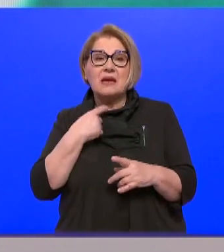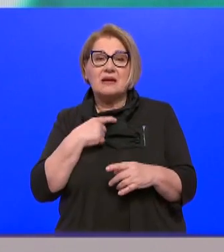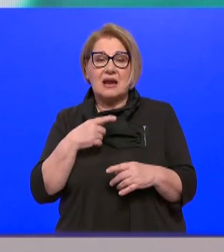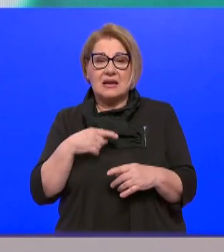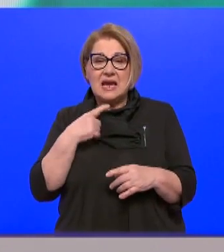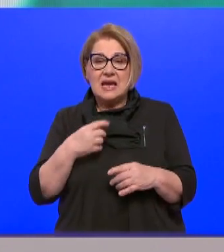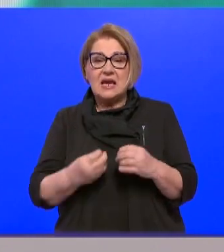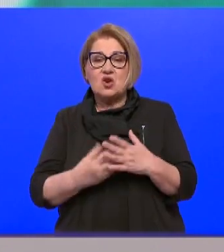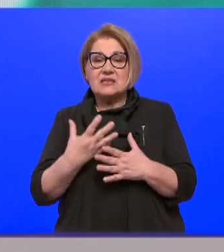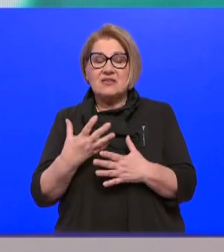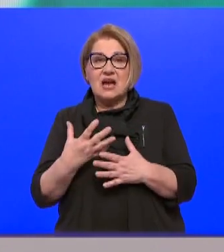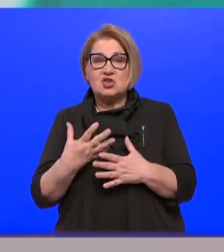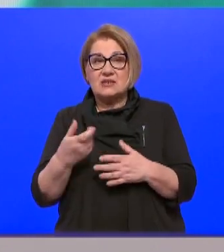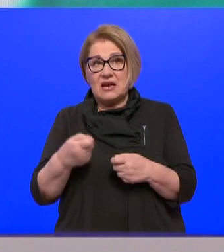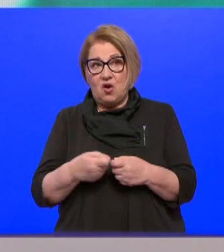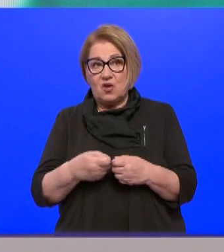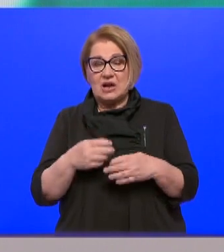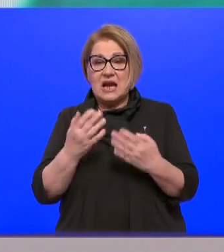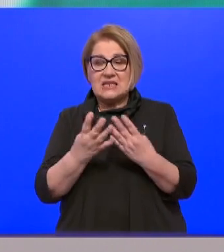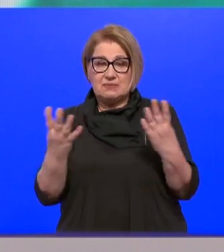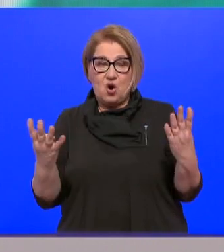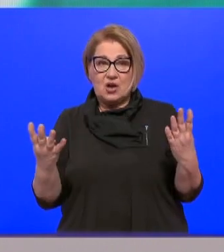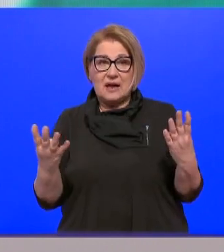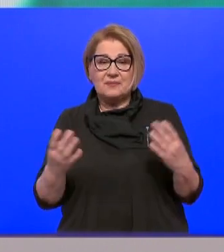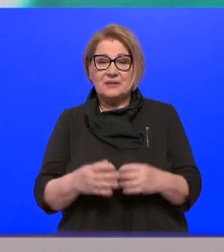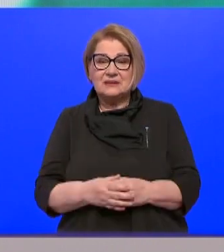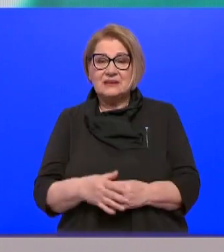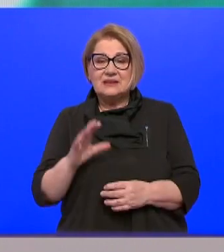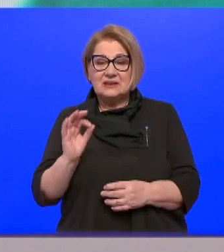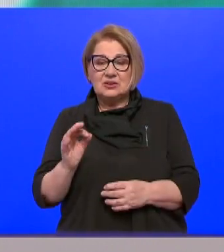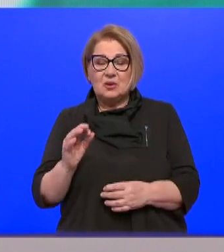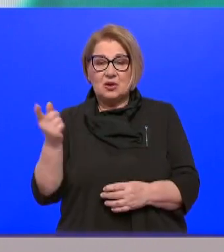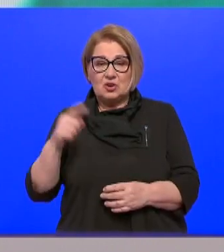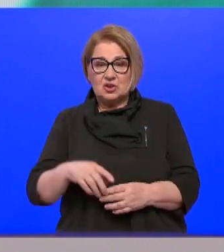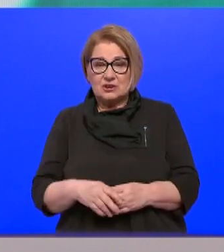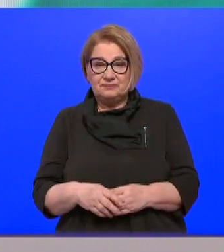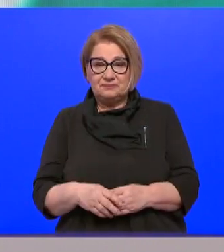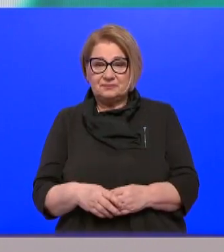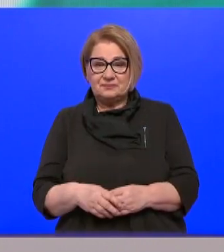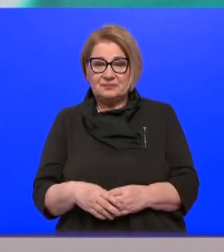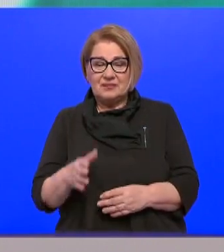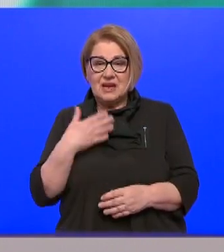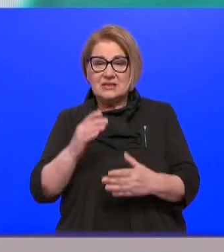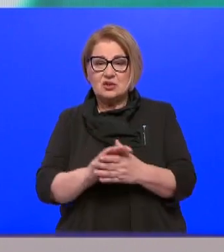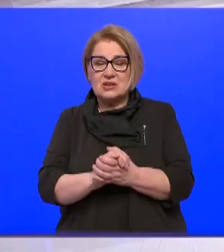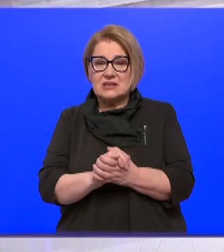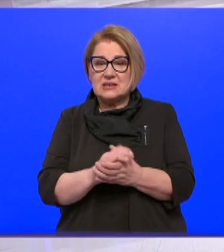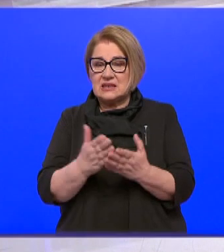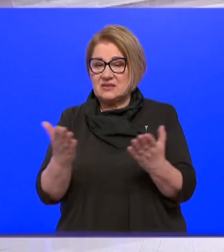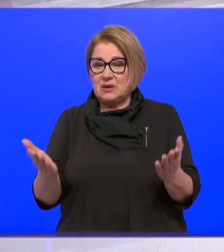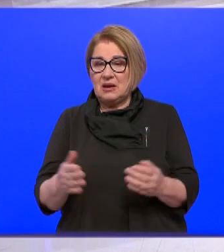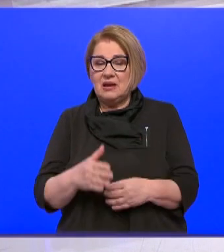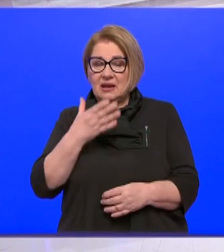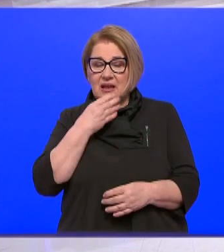zbora laringektomiranih optimisti. Dobar dan i dobrodošli. Dobar dan. Hvala vam na pozivu. Naravno, čestitam svim dobitnicama i